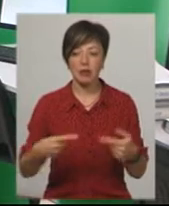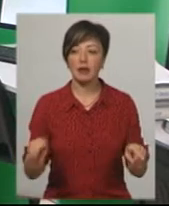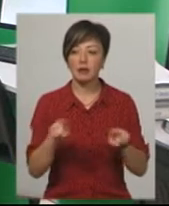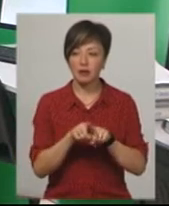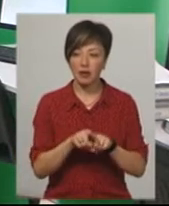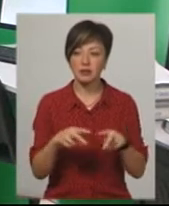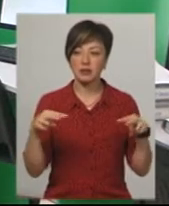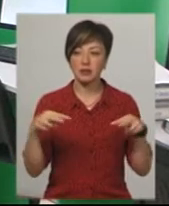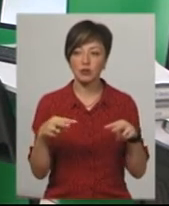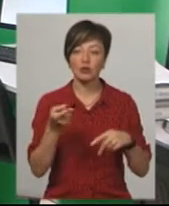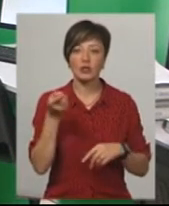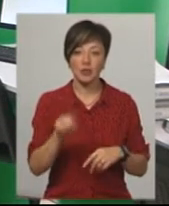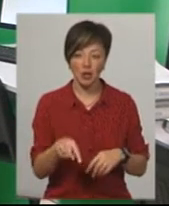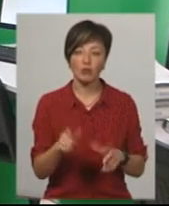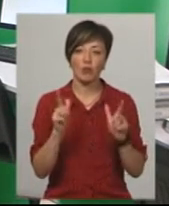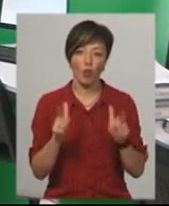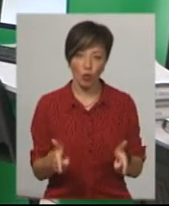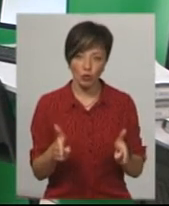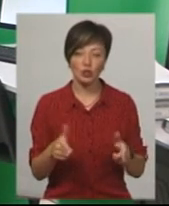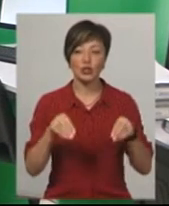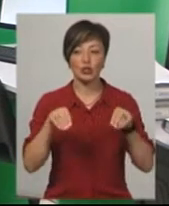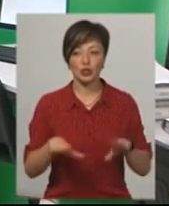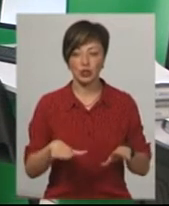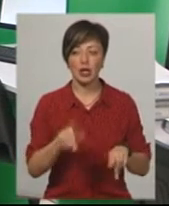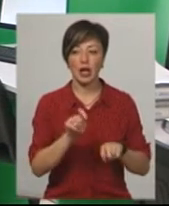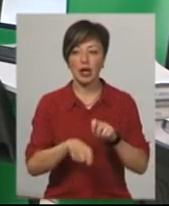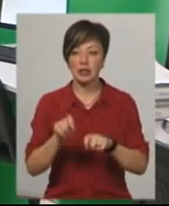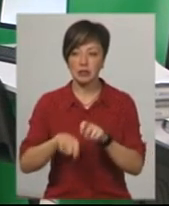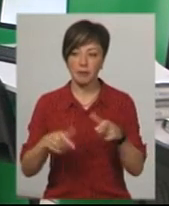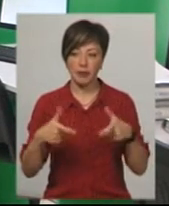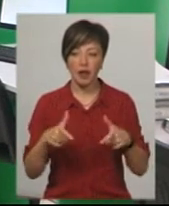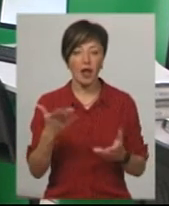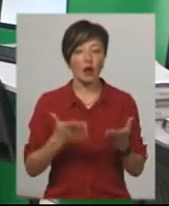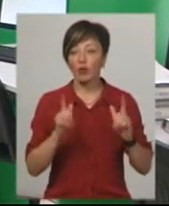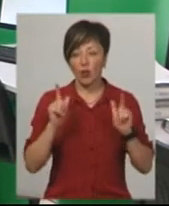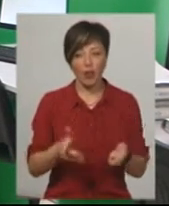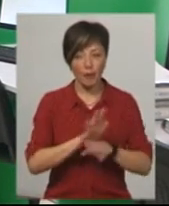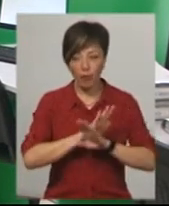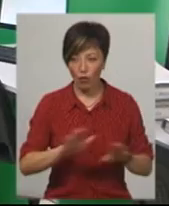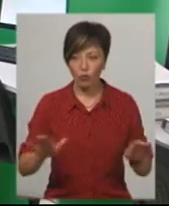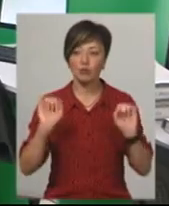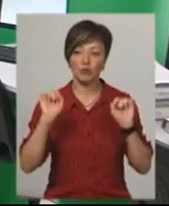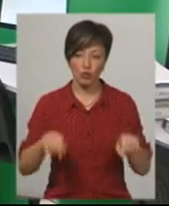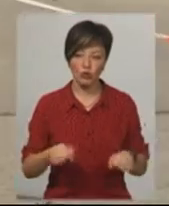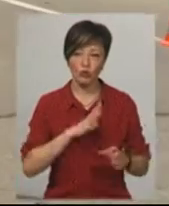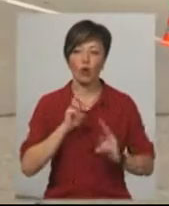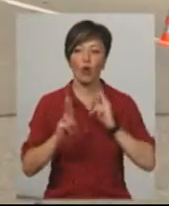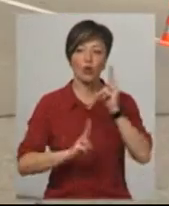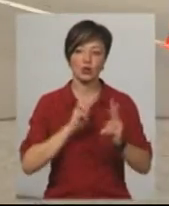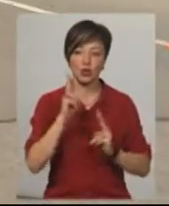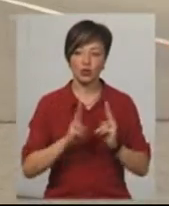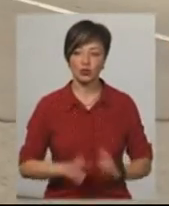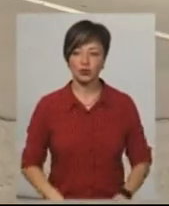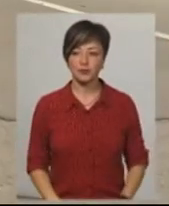чином засвідчує те, що він погоджується з рішенням екзаменації. Якщо не погоджується, знову ж таки може бути оскаржено.